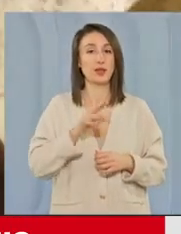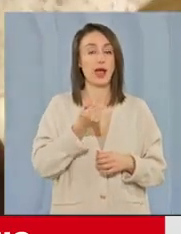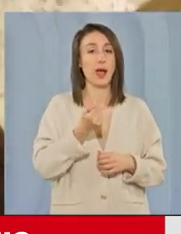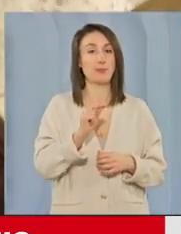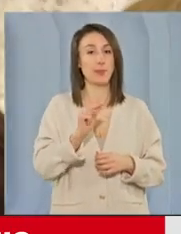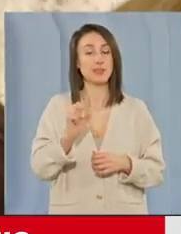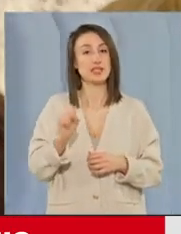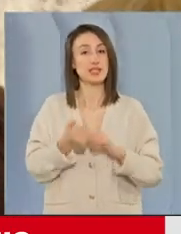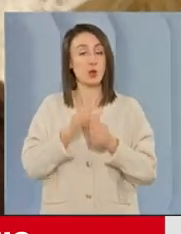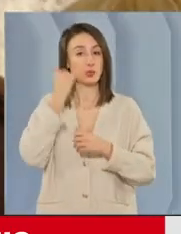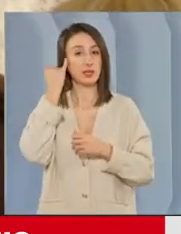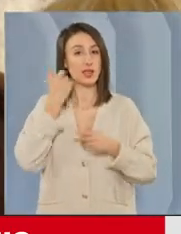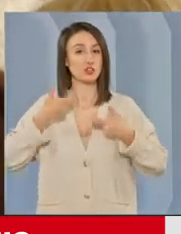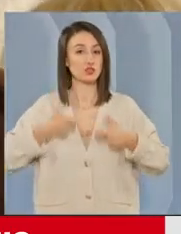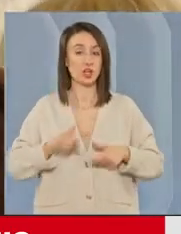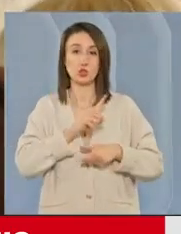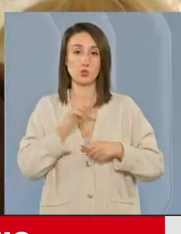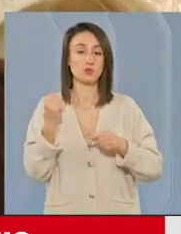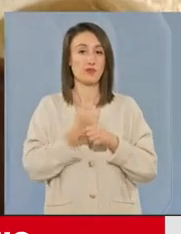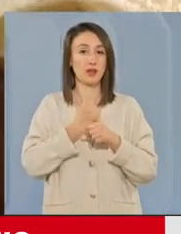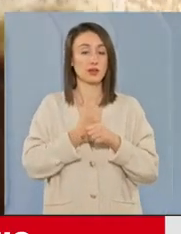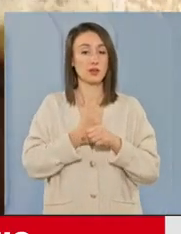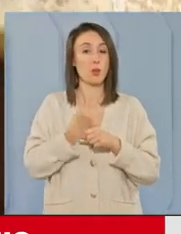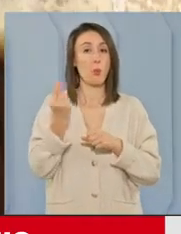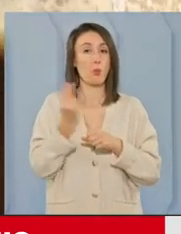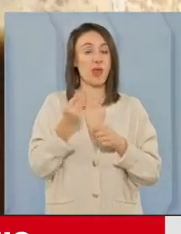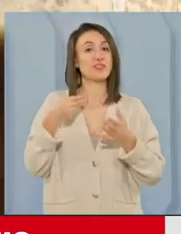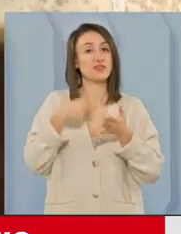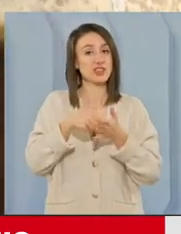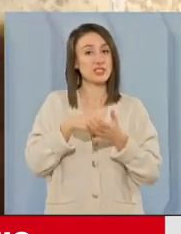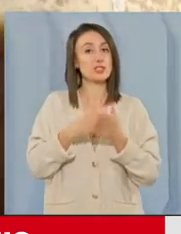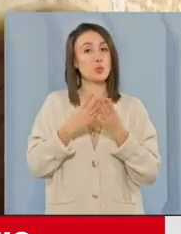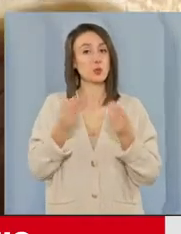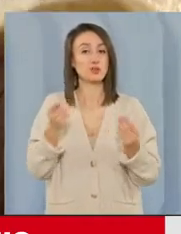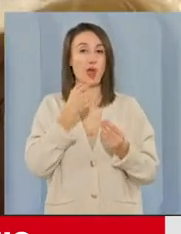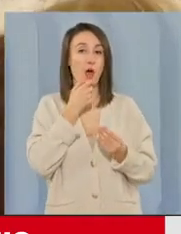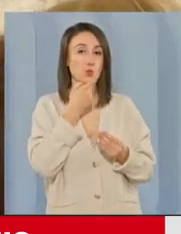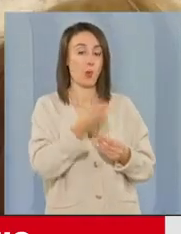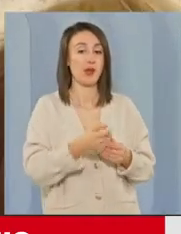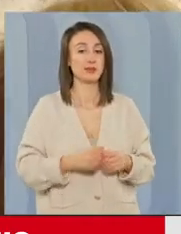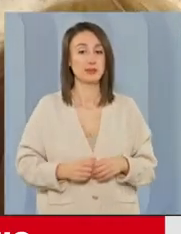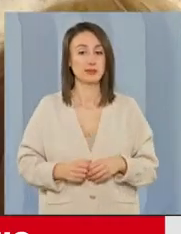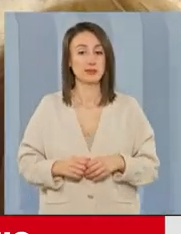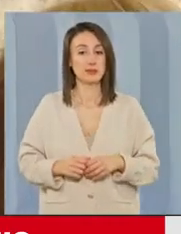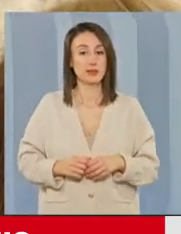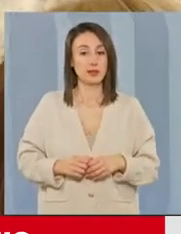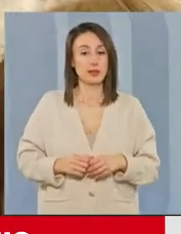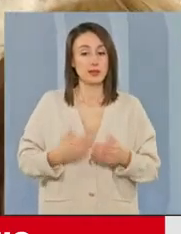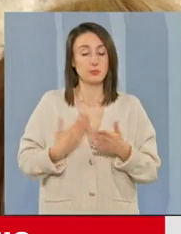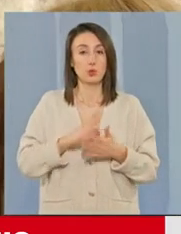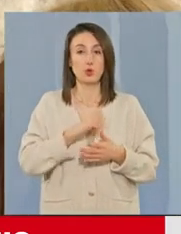RAPPSE-ului sau Secretariatului General să nu-și facă un plan de investiții multianual, pentru că nici nu